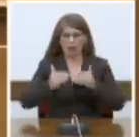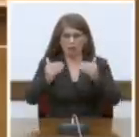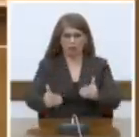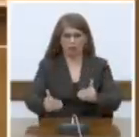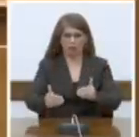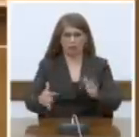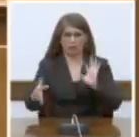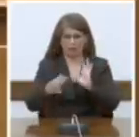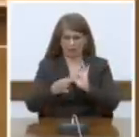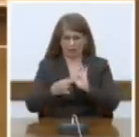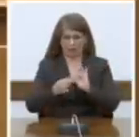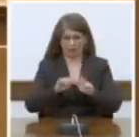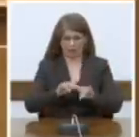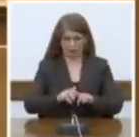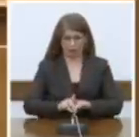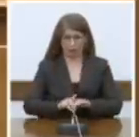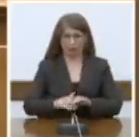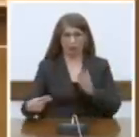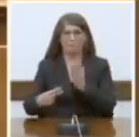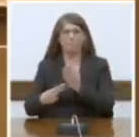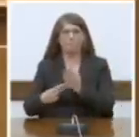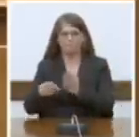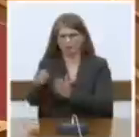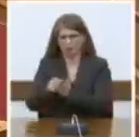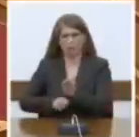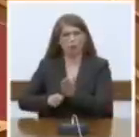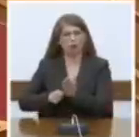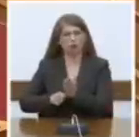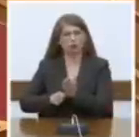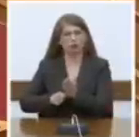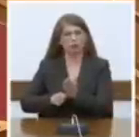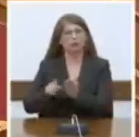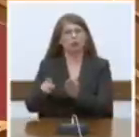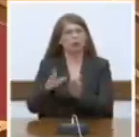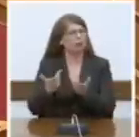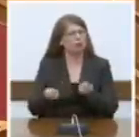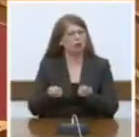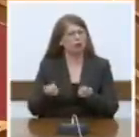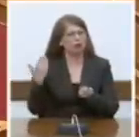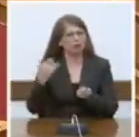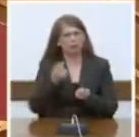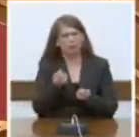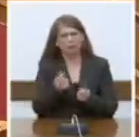με τα ΠΟΣ, κερδισμένη φοροδιαφυγή. Με ποια κυβέρνηση έγινε αυτό? Δεν έγινε τώρα, πριν λίγους μήνες?